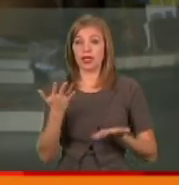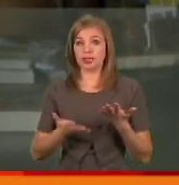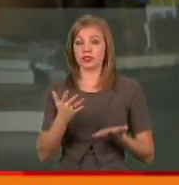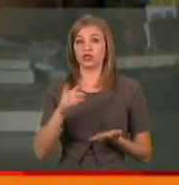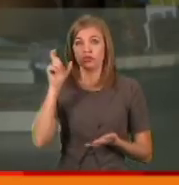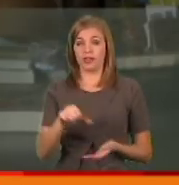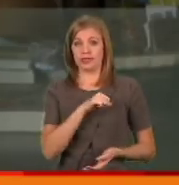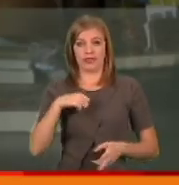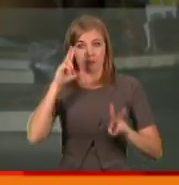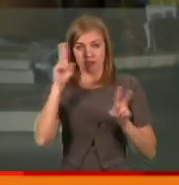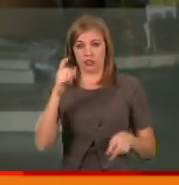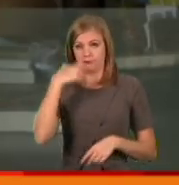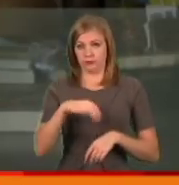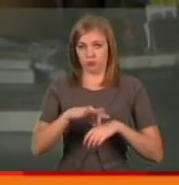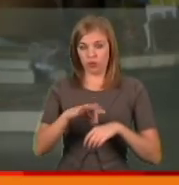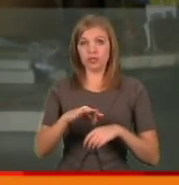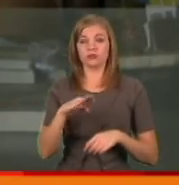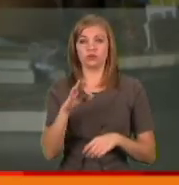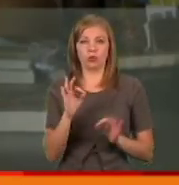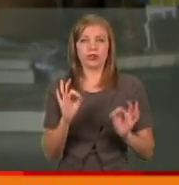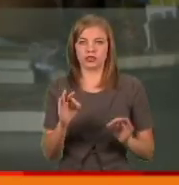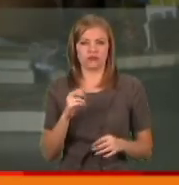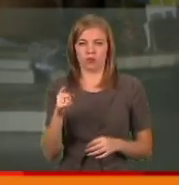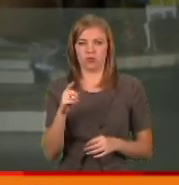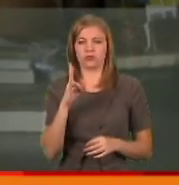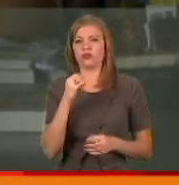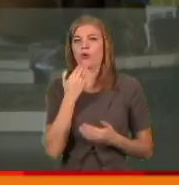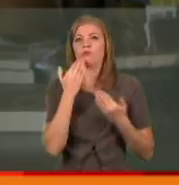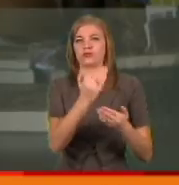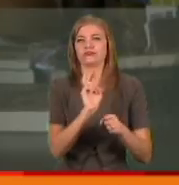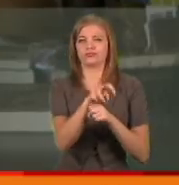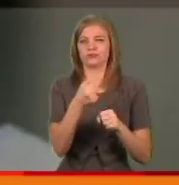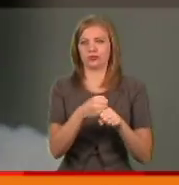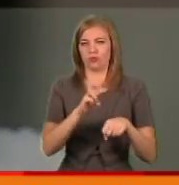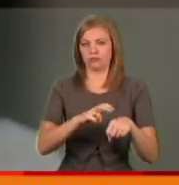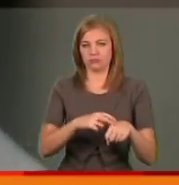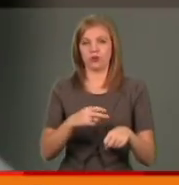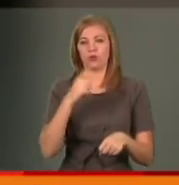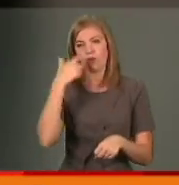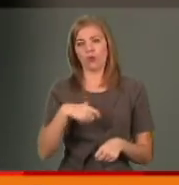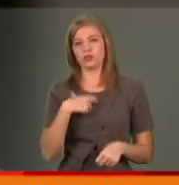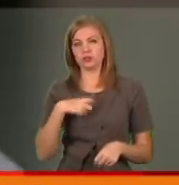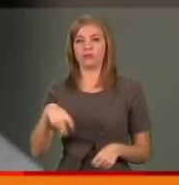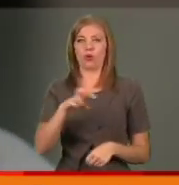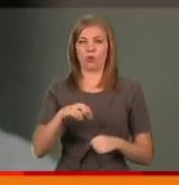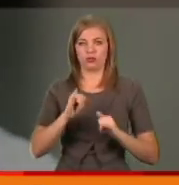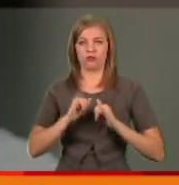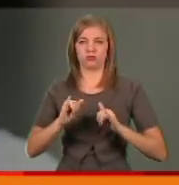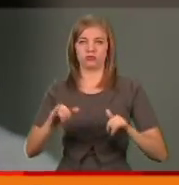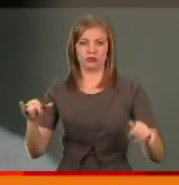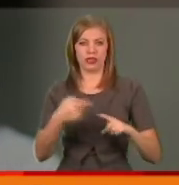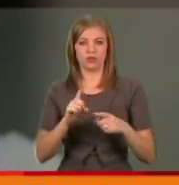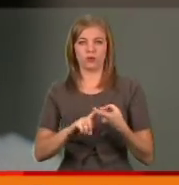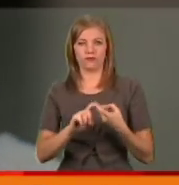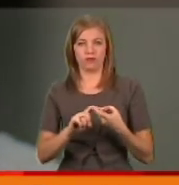Якщо людина сам не знає, що він болен, звісно, він не звертається за медичною допомогою, він собі ходить, розпространює цей